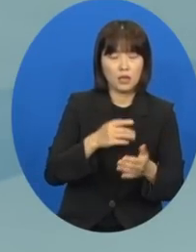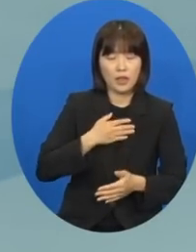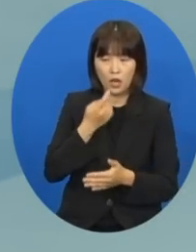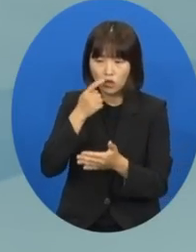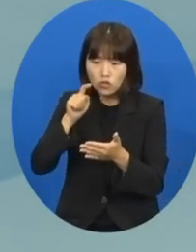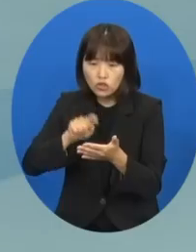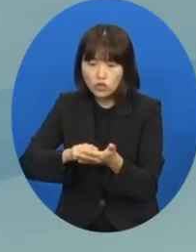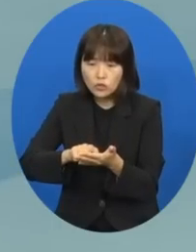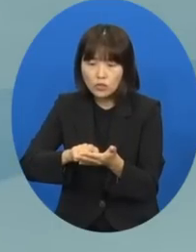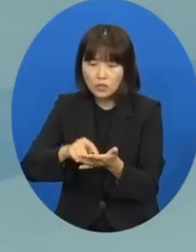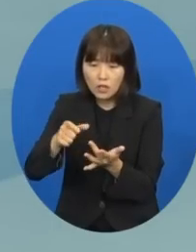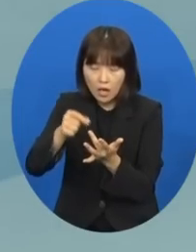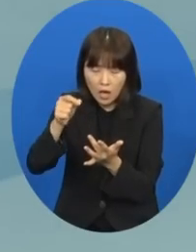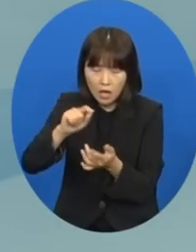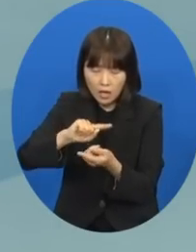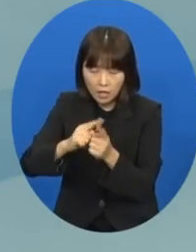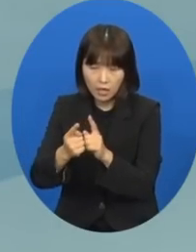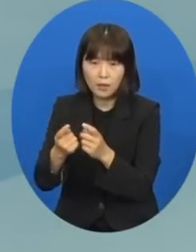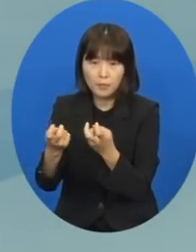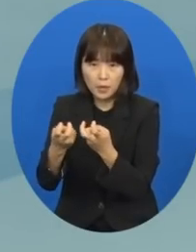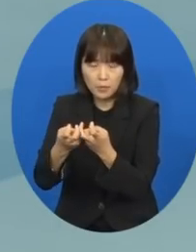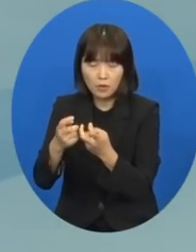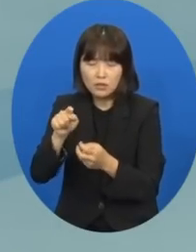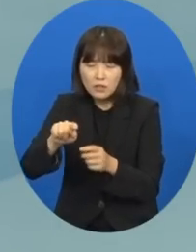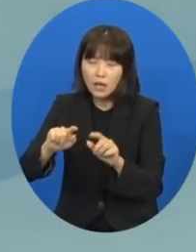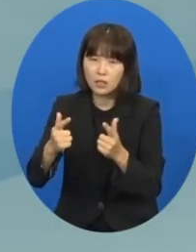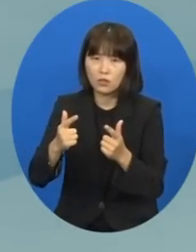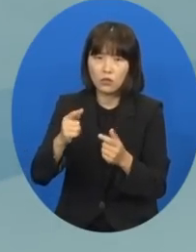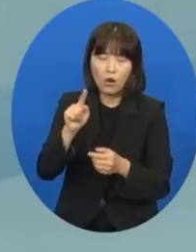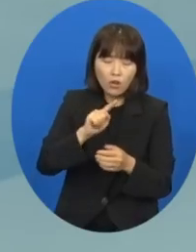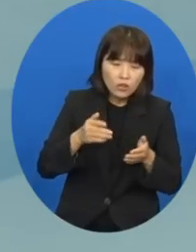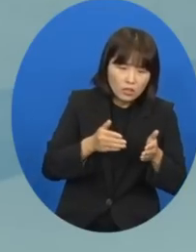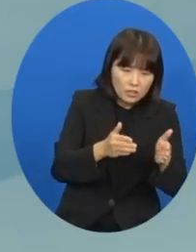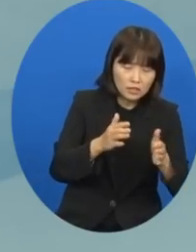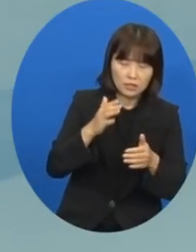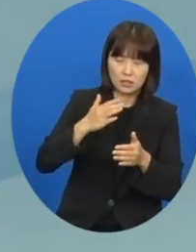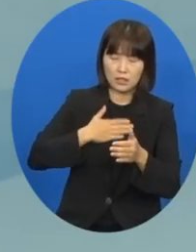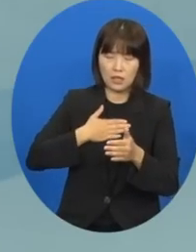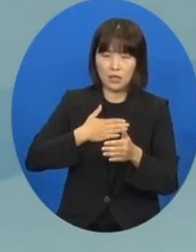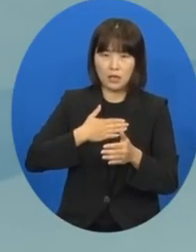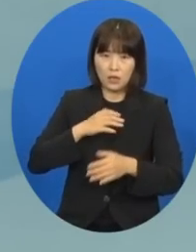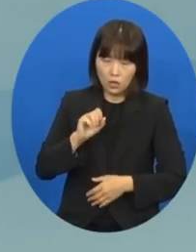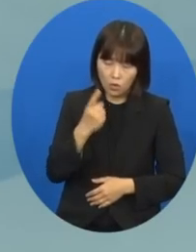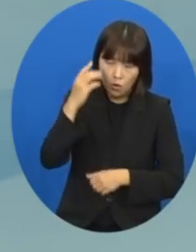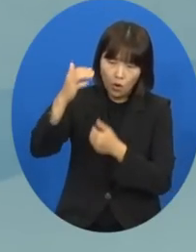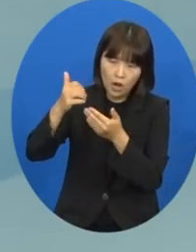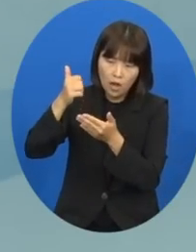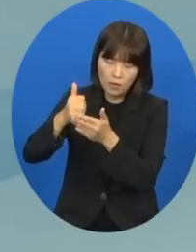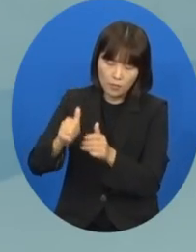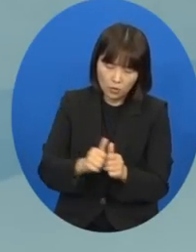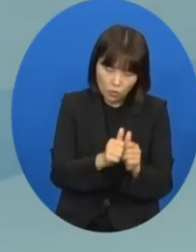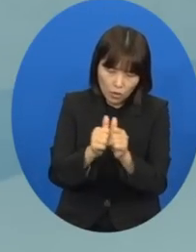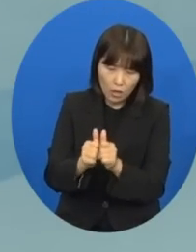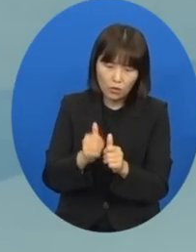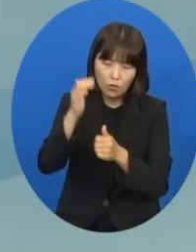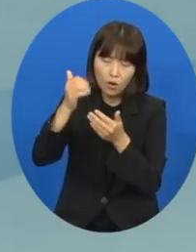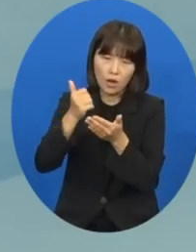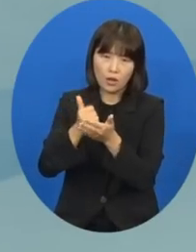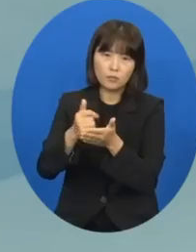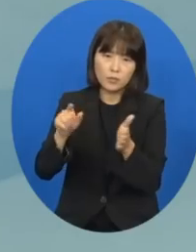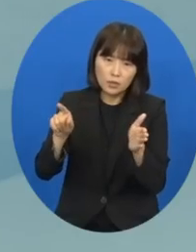차선책인가, 그게 아니라 어떤 길이 더 나로 하여금 주님과 동행하게 만들고 나로 하여금 더 믿음으로 나가게끔 만드는